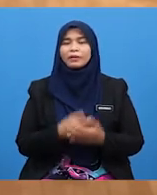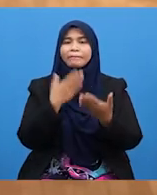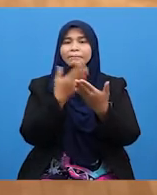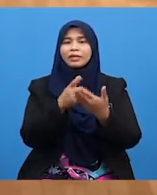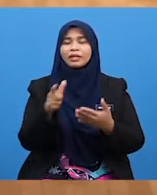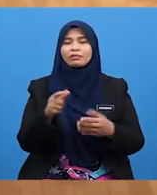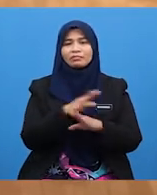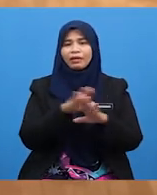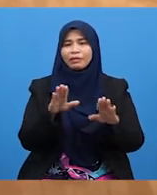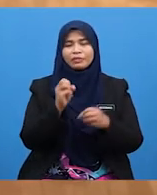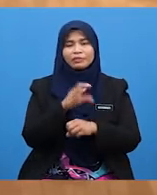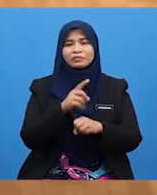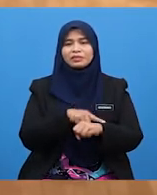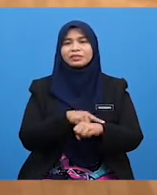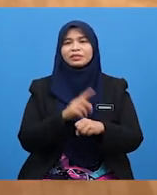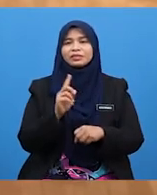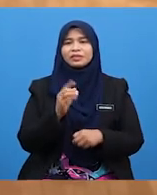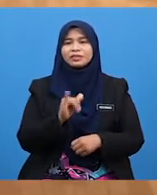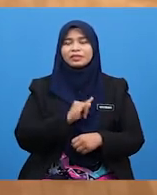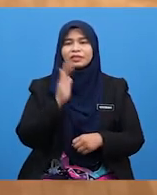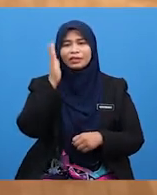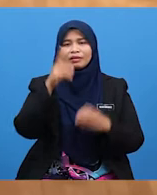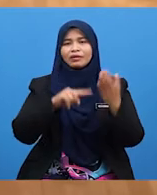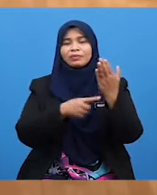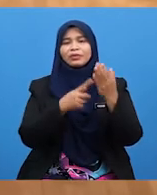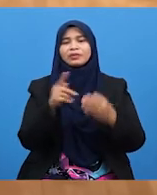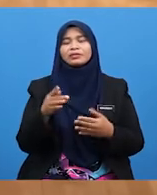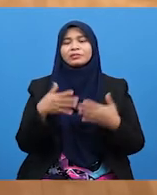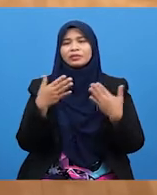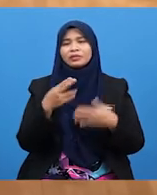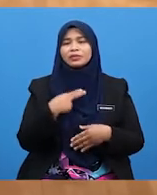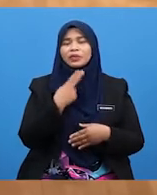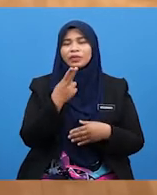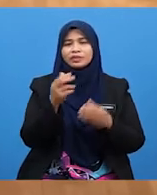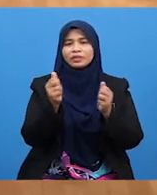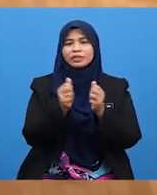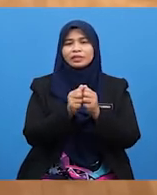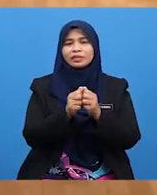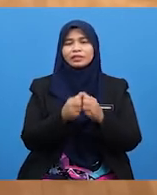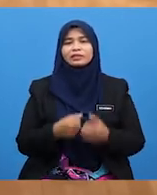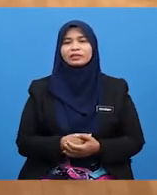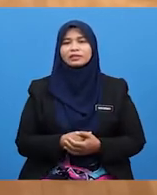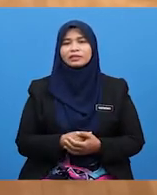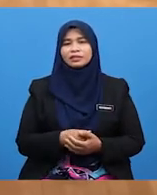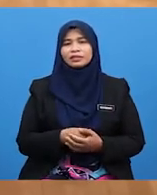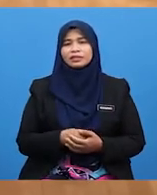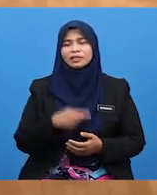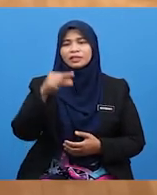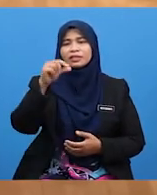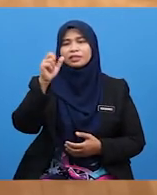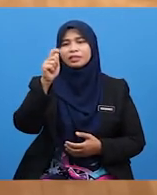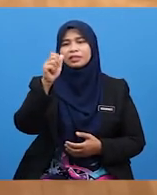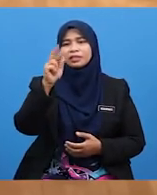Baiklah, tanpa melengahkan masa lagi, saya akan mulakan pemanasan suara kita dengan getaran bibir ataupun lip